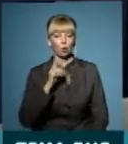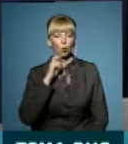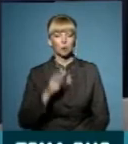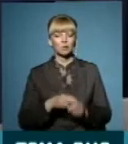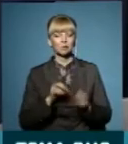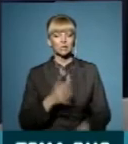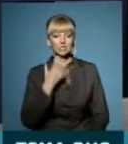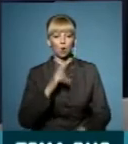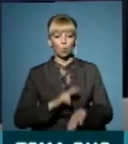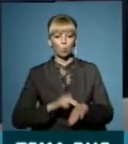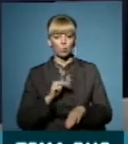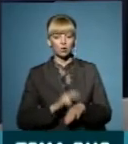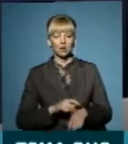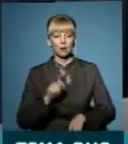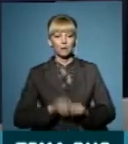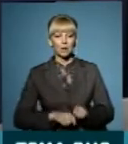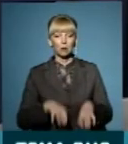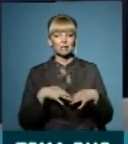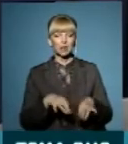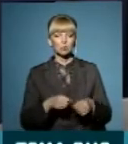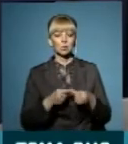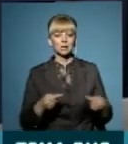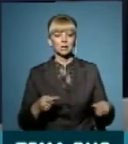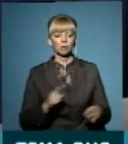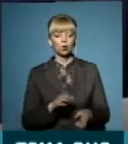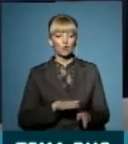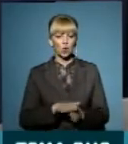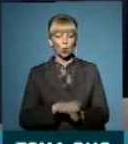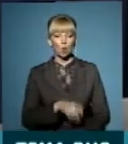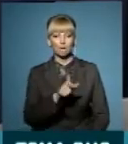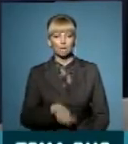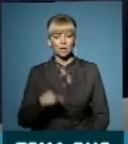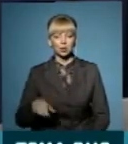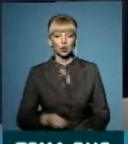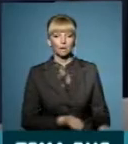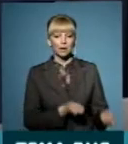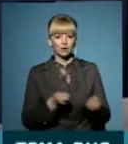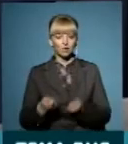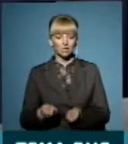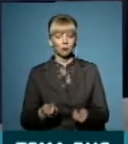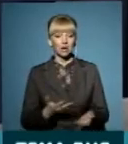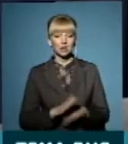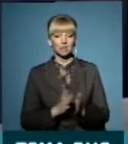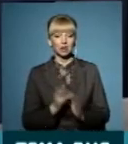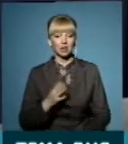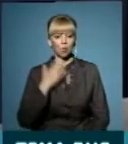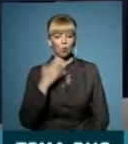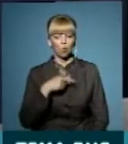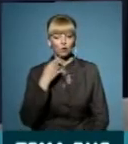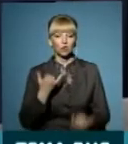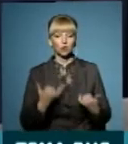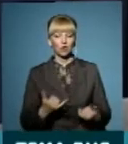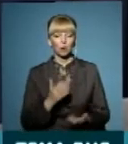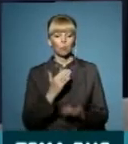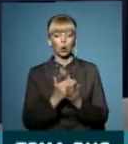Укрбезпека і Національна поліція перевіряють транспортні засоби, що виконують пасажирські перевезення. То який їх стан на Буковині, говоримо